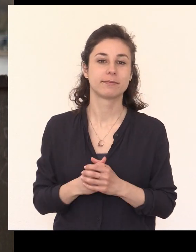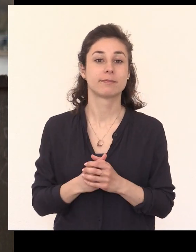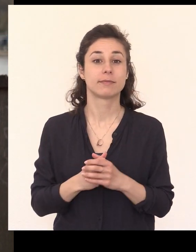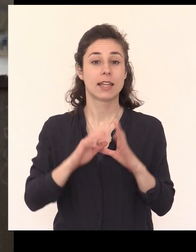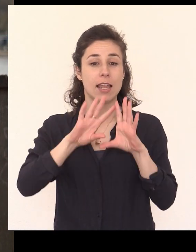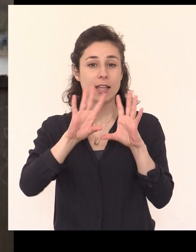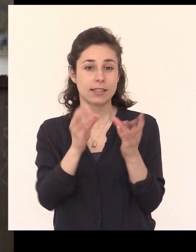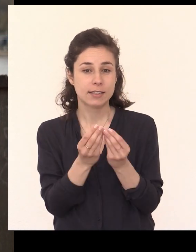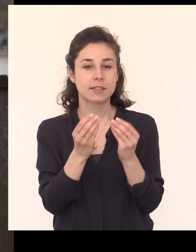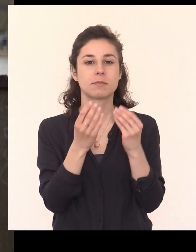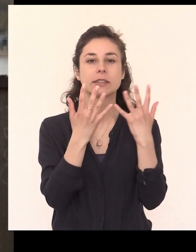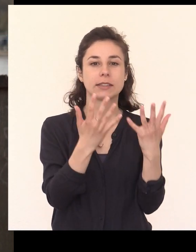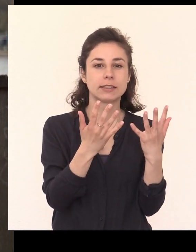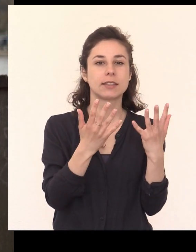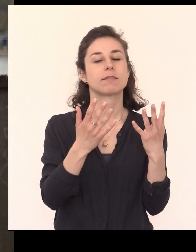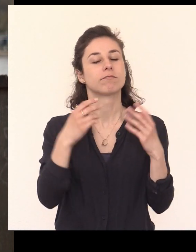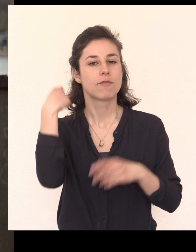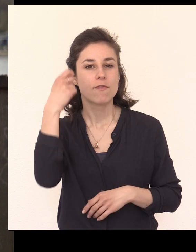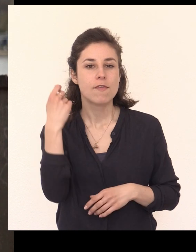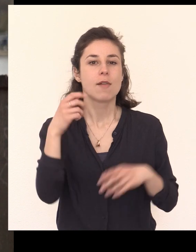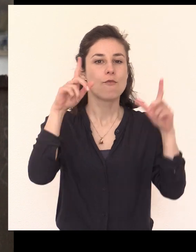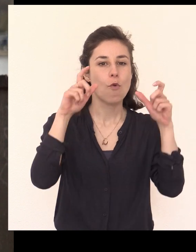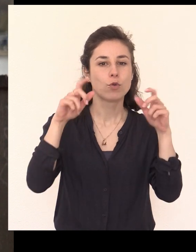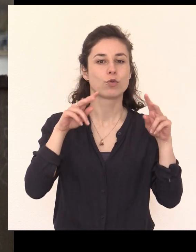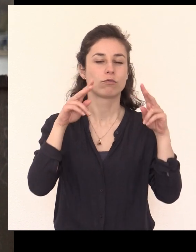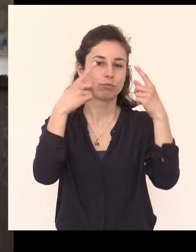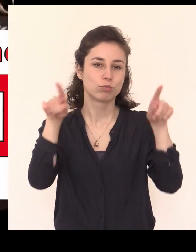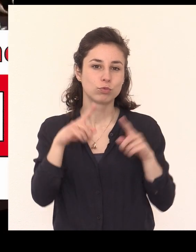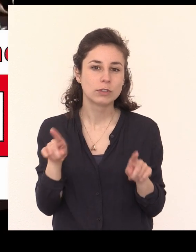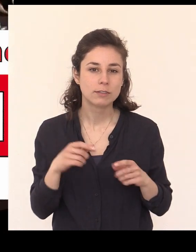10 vielfältige Film-, Foto- und Musikbeiträge.